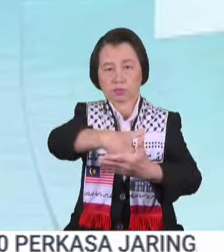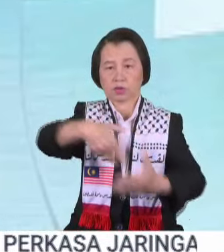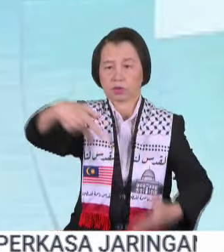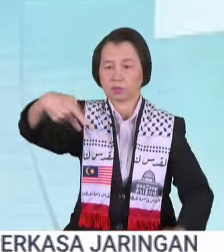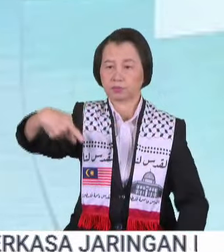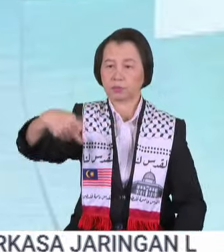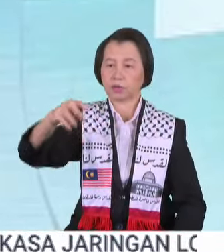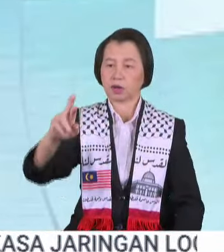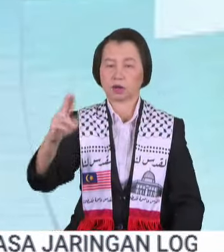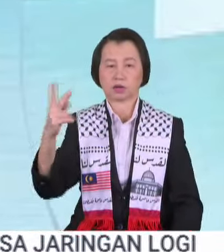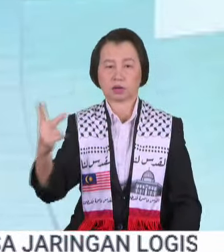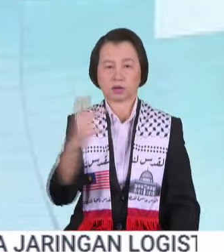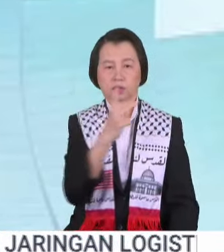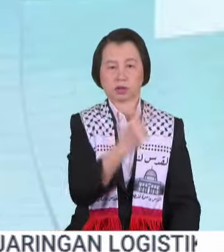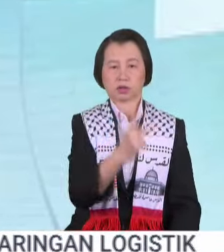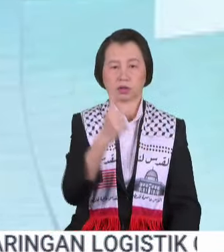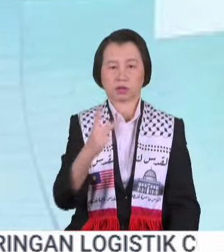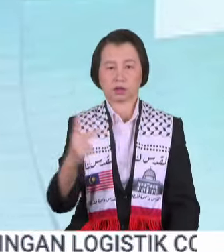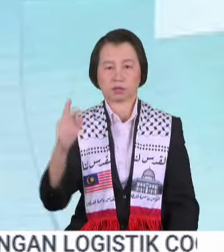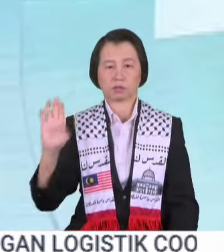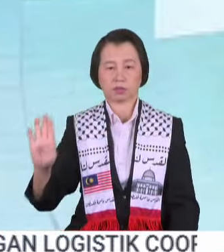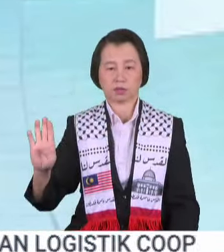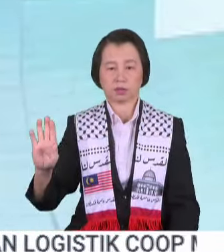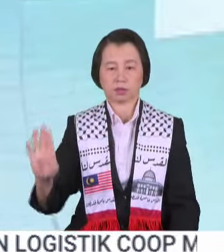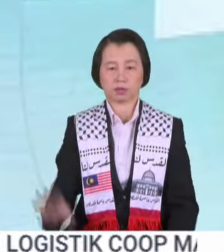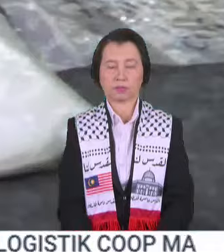PRK Dewan Negeri Kuala Kubu Baharu.